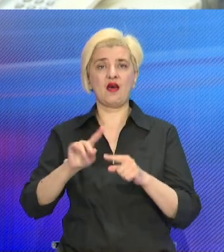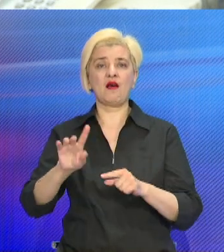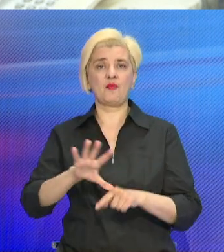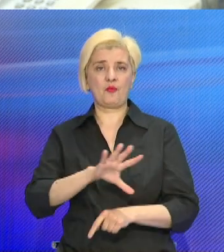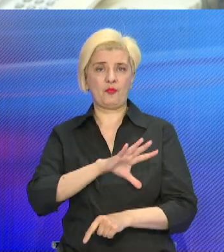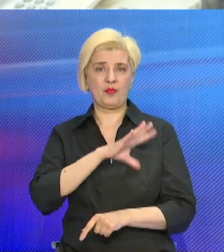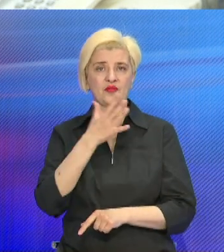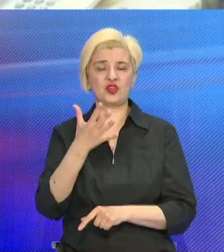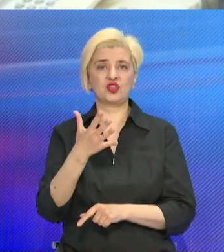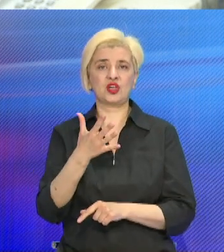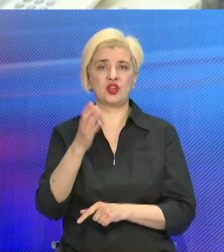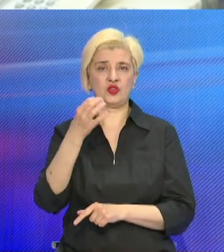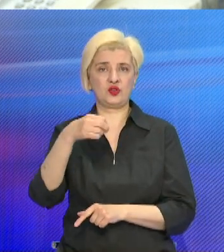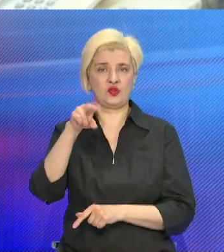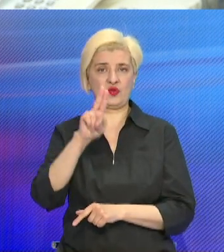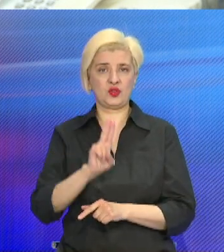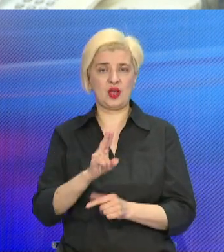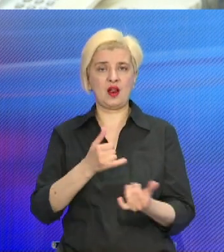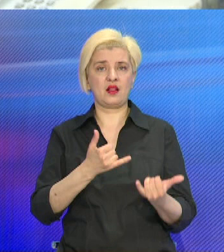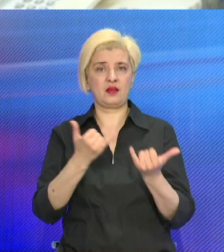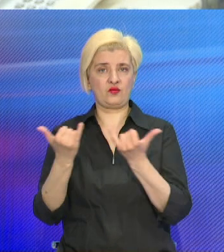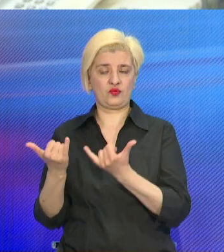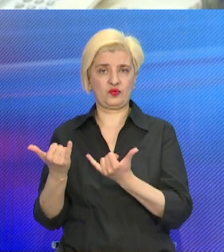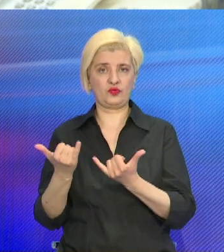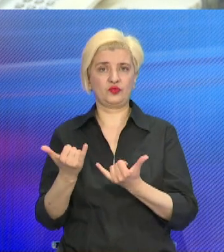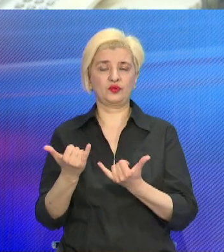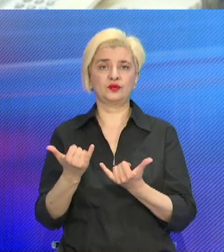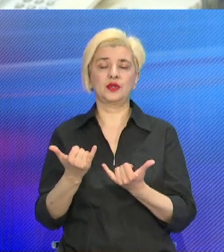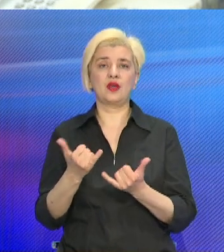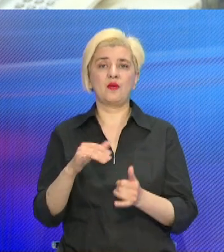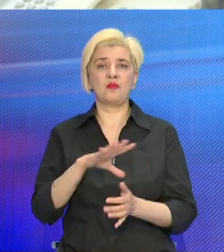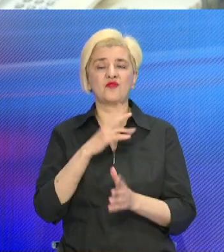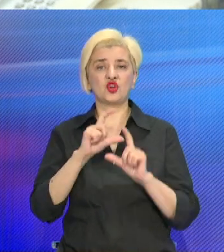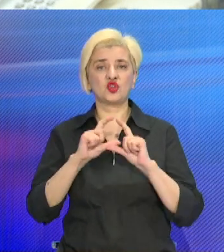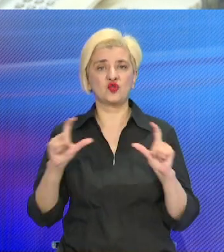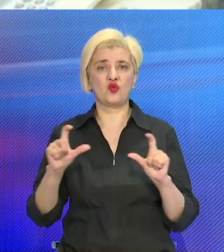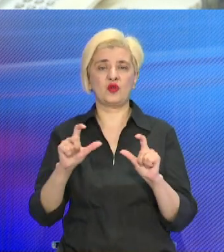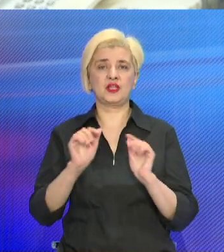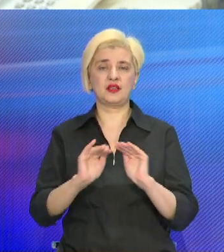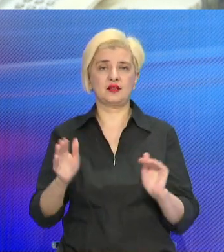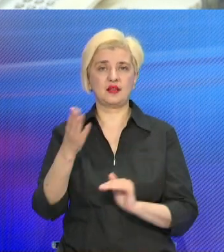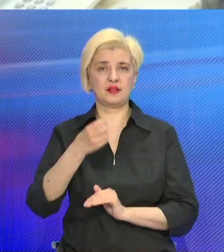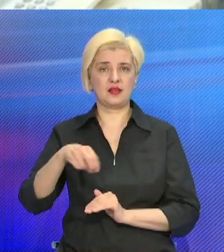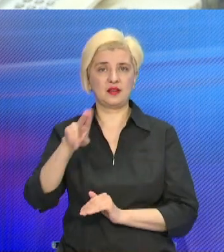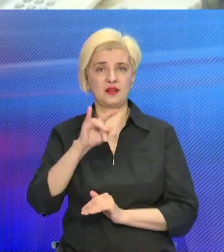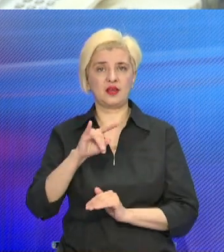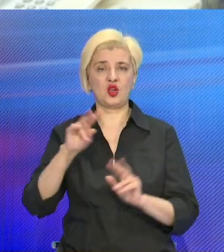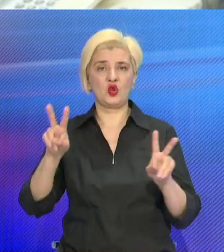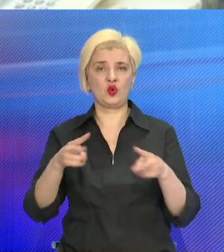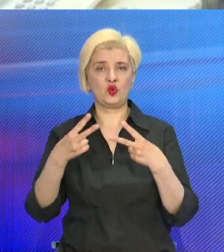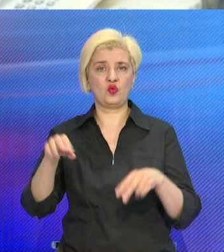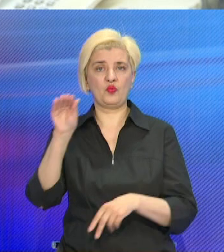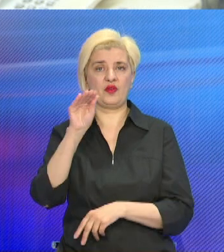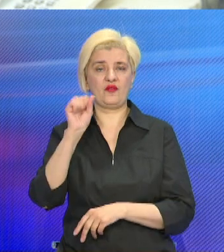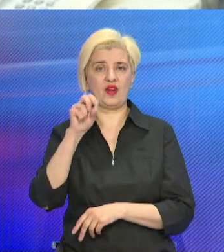бывших социального назначения объекта. То есть это объекты бывшие школы, бывшие детские сады, клубы,